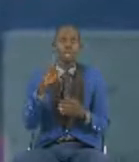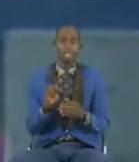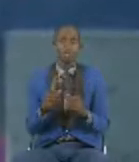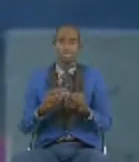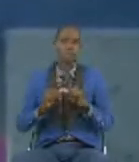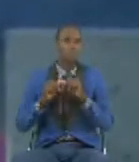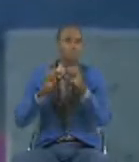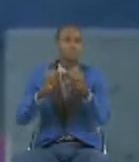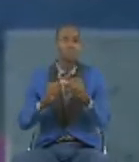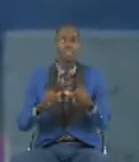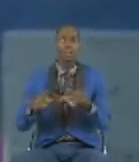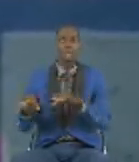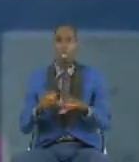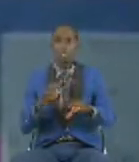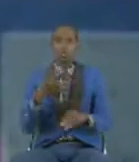Les actes continuels de Christ.